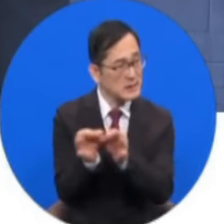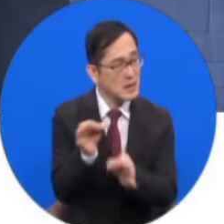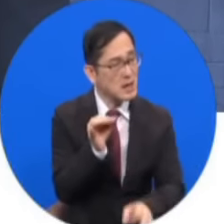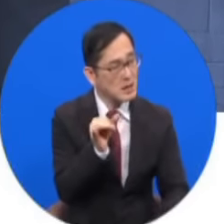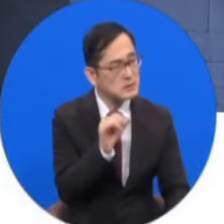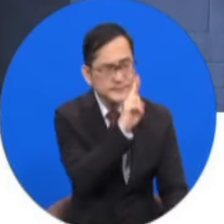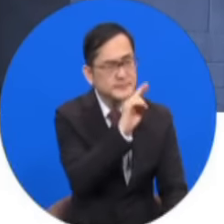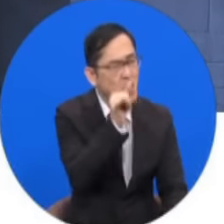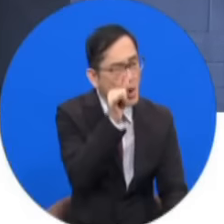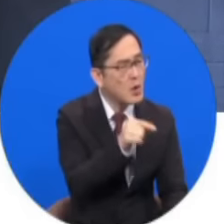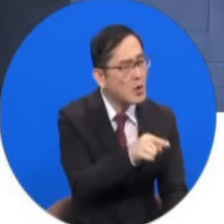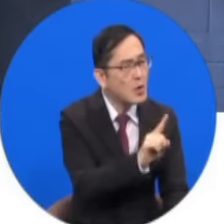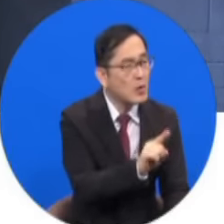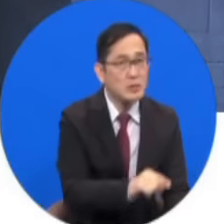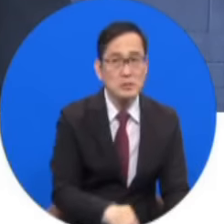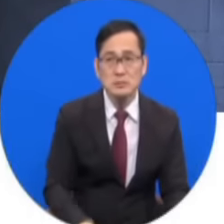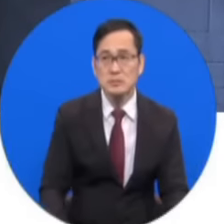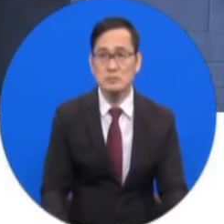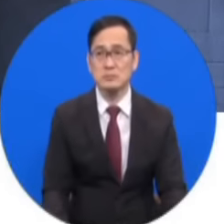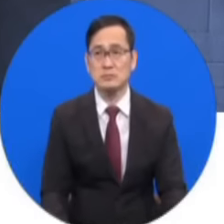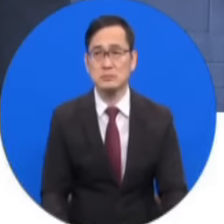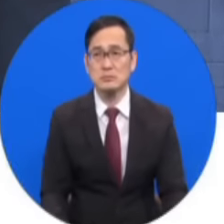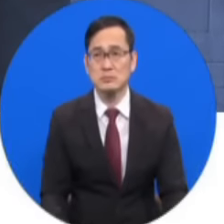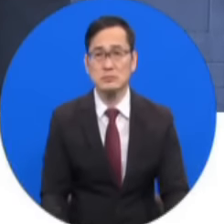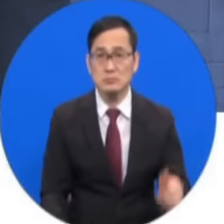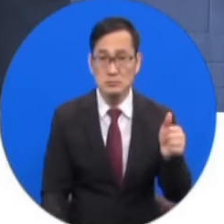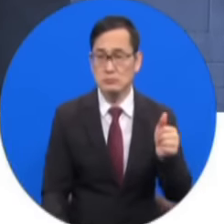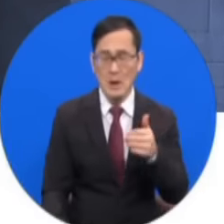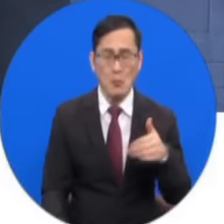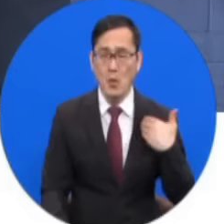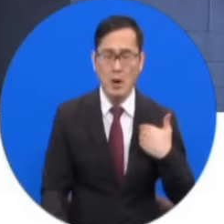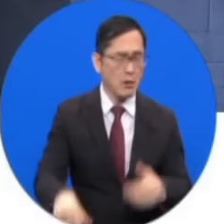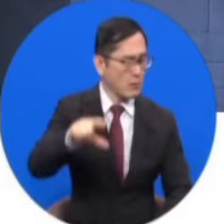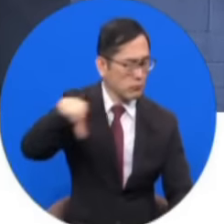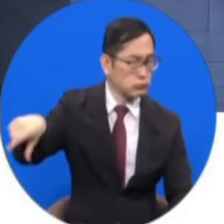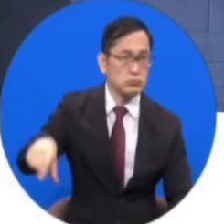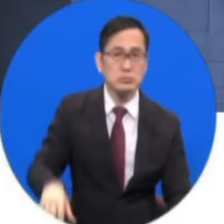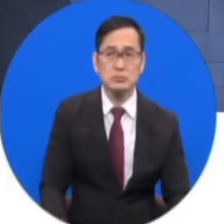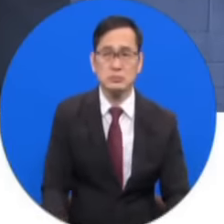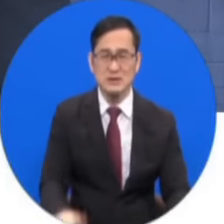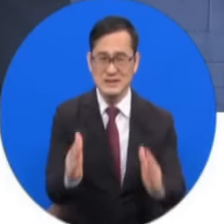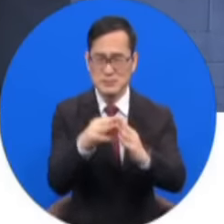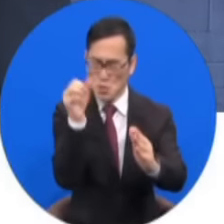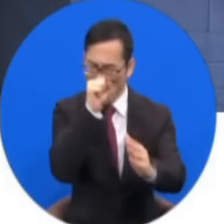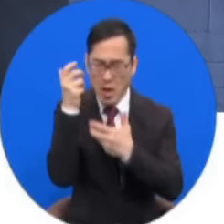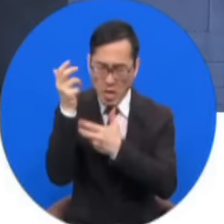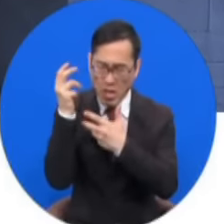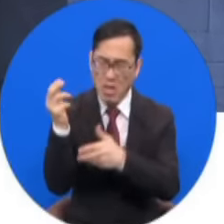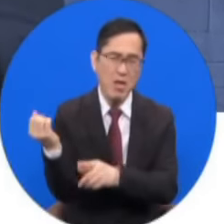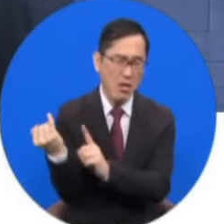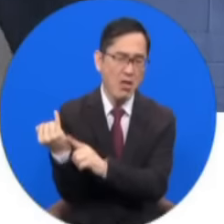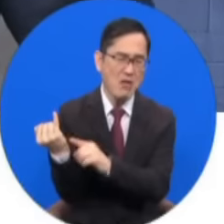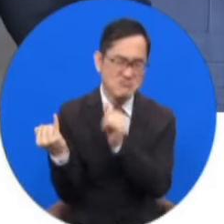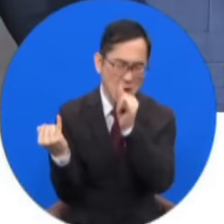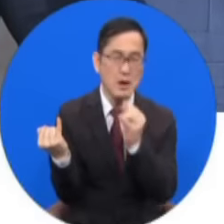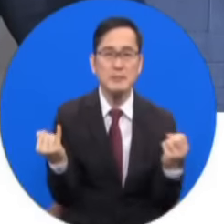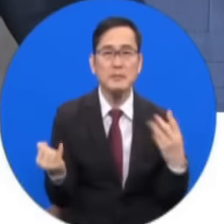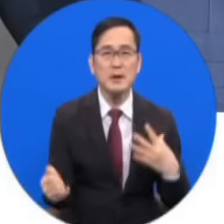신부가 그 다이시 본인이 사는 건지 영업을 하는 건지 전혀 모르겠다 그 가족이 그 집을 그리 좋아했다라고 송기인